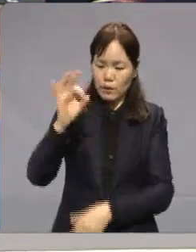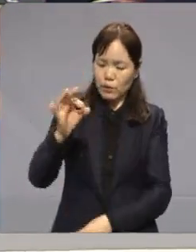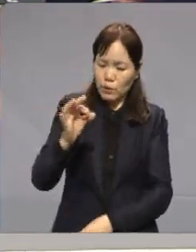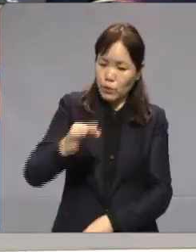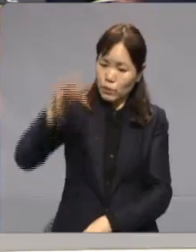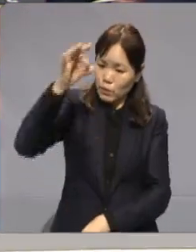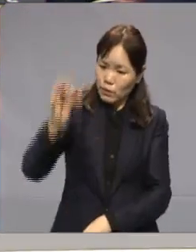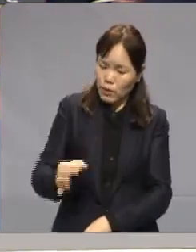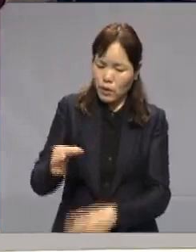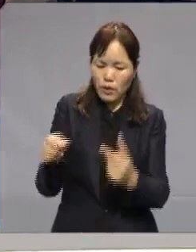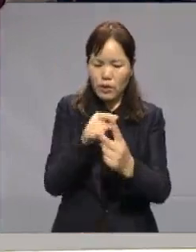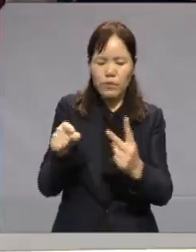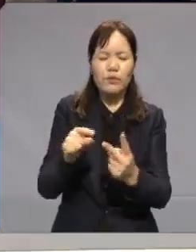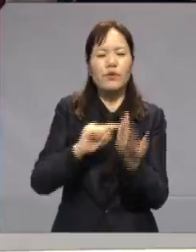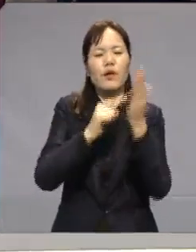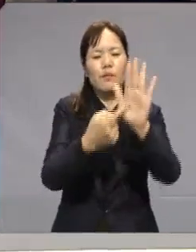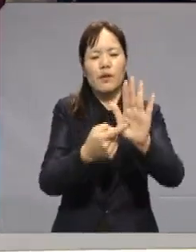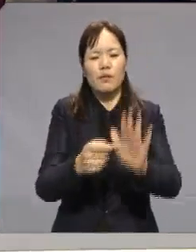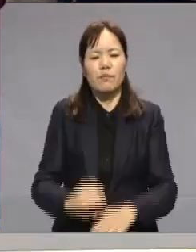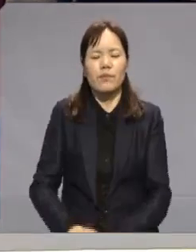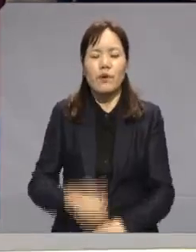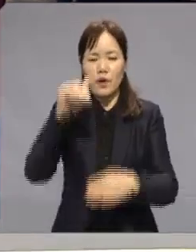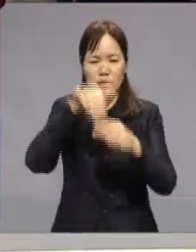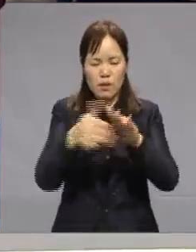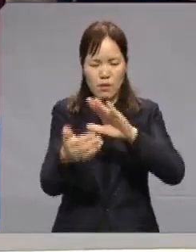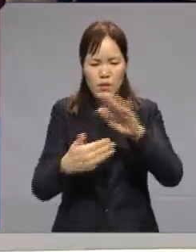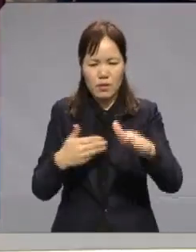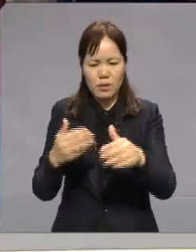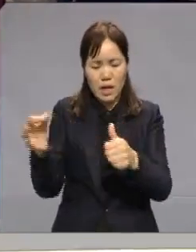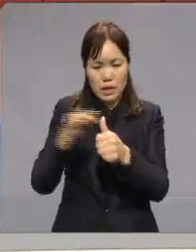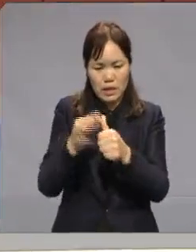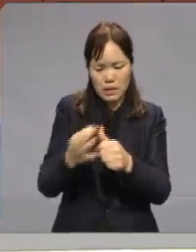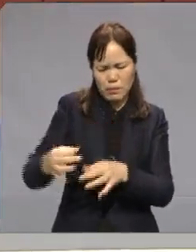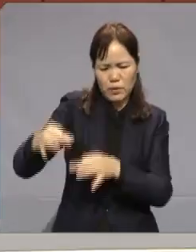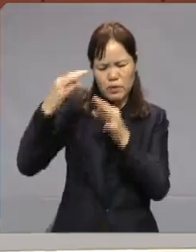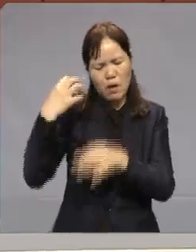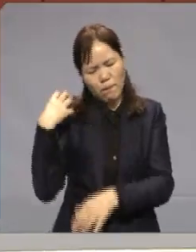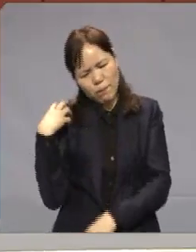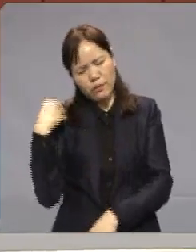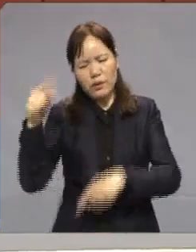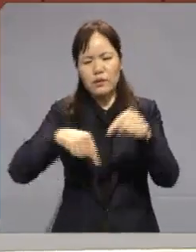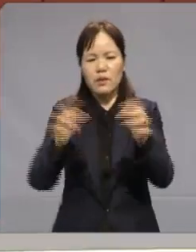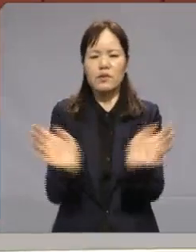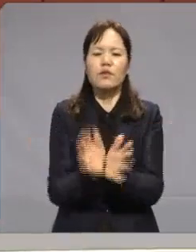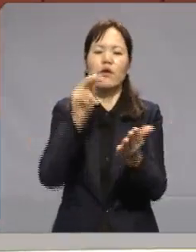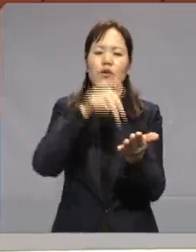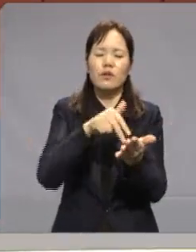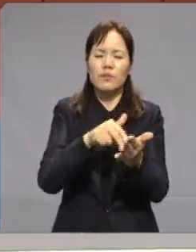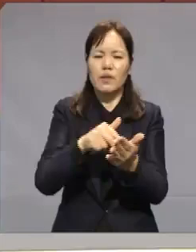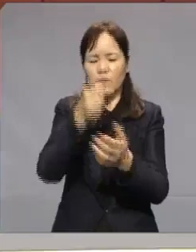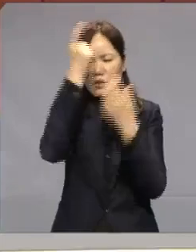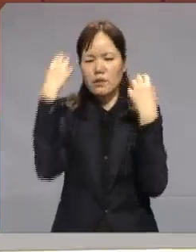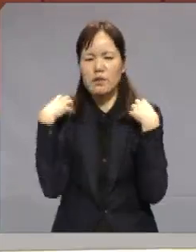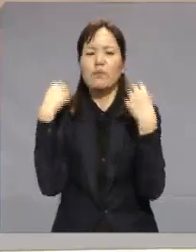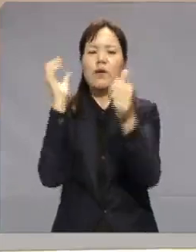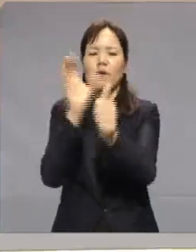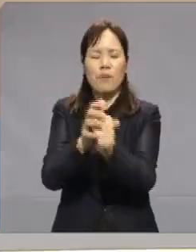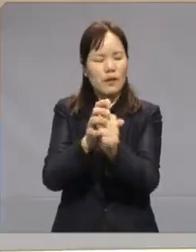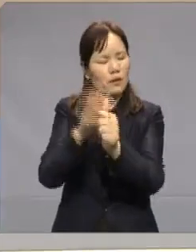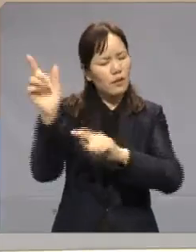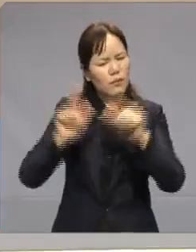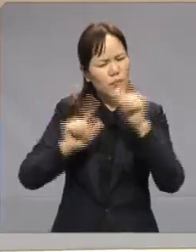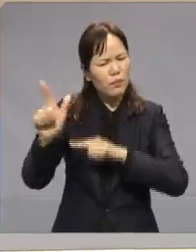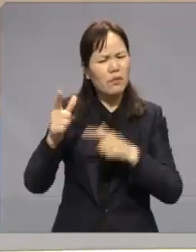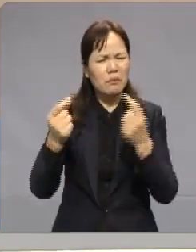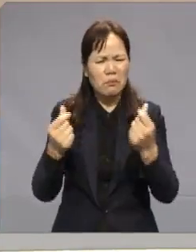낮추는 두 개안을 제시했는데요. 총선을 앞두고 연금 인상 논의가 부담스러운 정치권은 정부에 공을 넘기는 모양새입니다. 황다인